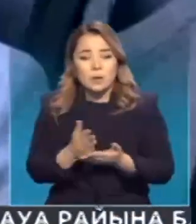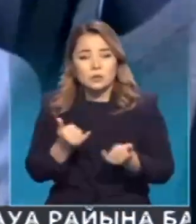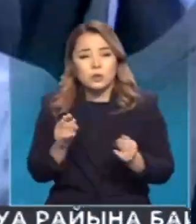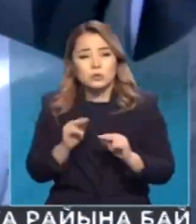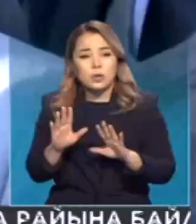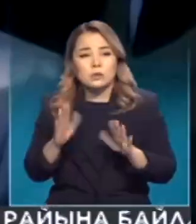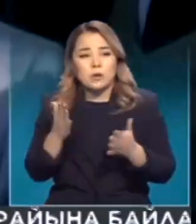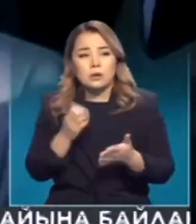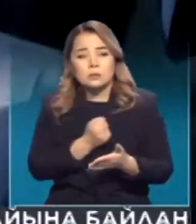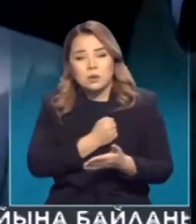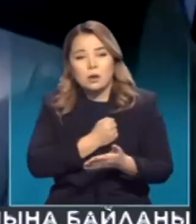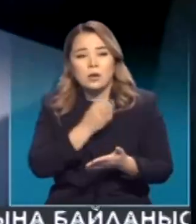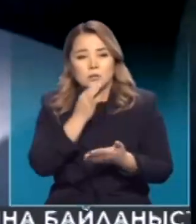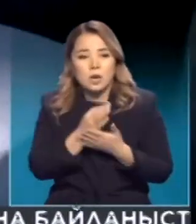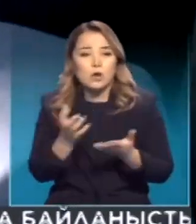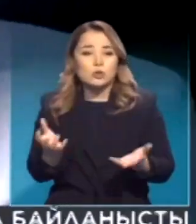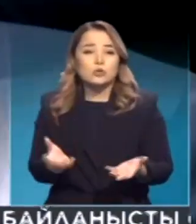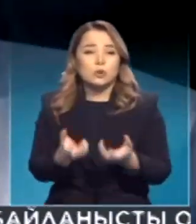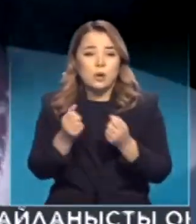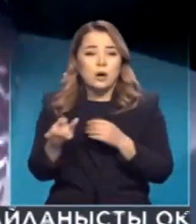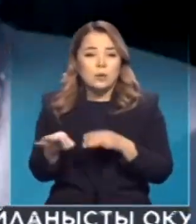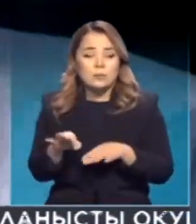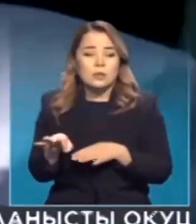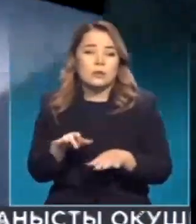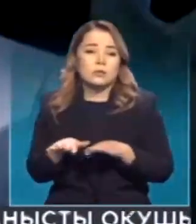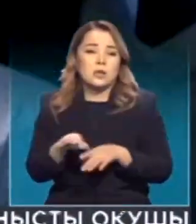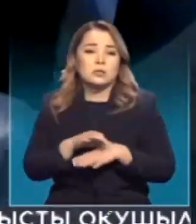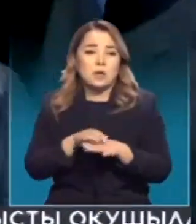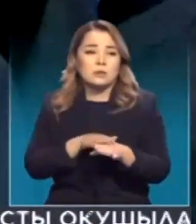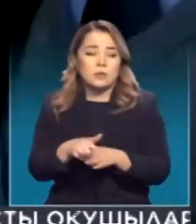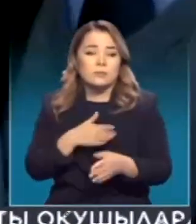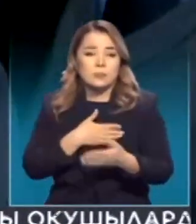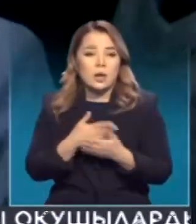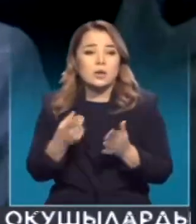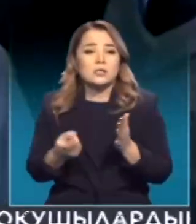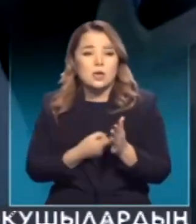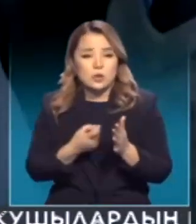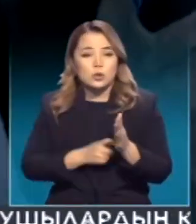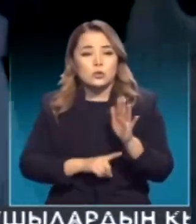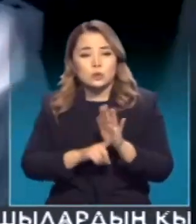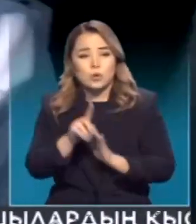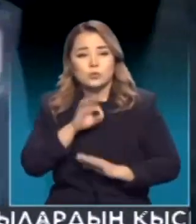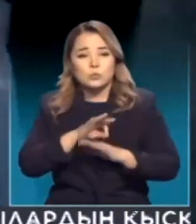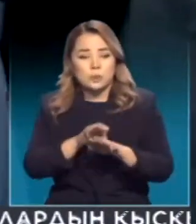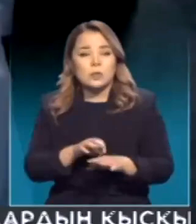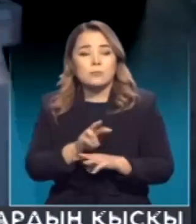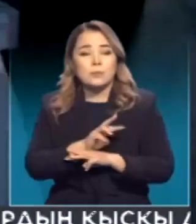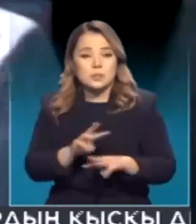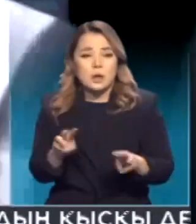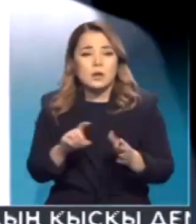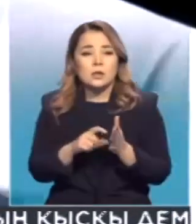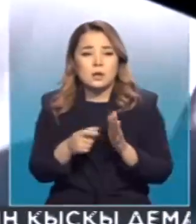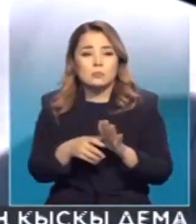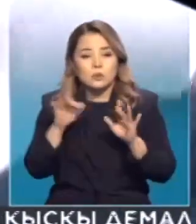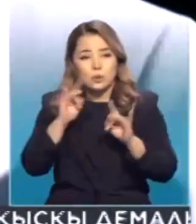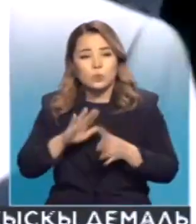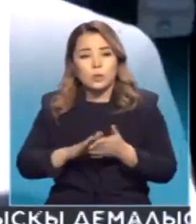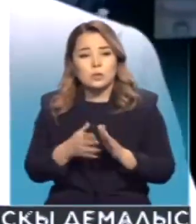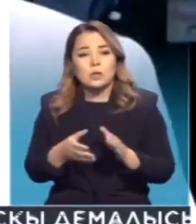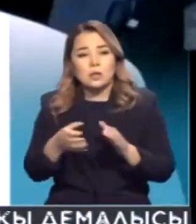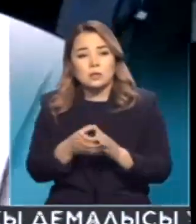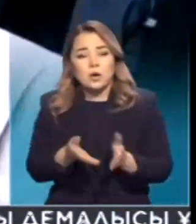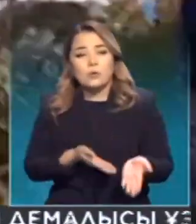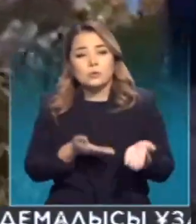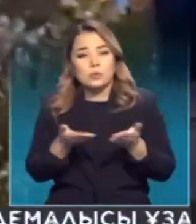Қайғылы оқиға болды. Құтқару операцияларына барлық күштерді жұмылдырдық. Қазір тергеуде жүріп жатыр. Мен министрлер кабинетінің төтенше отырысын